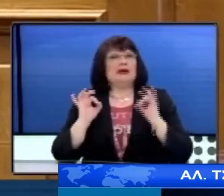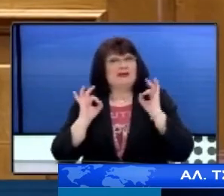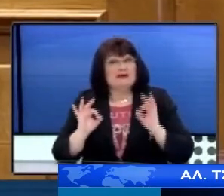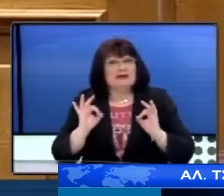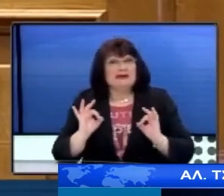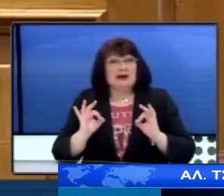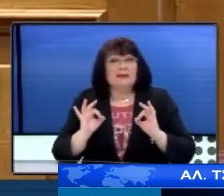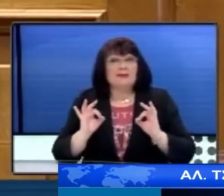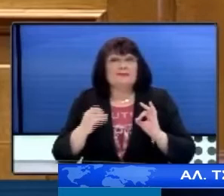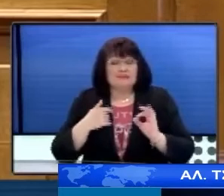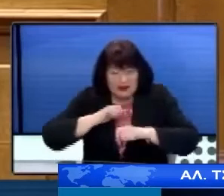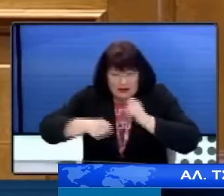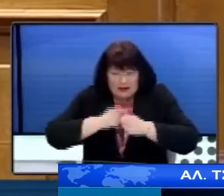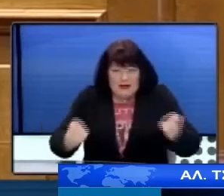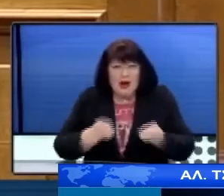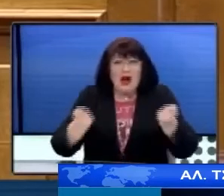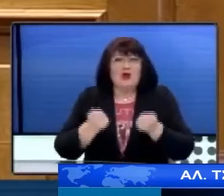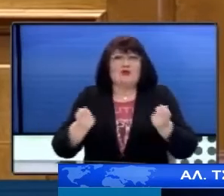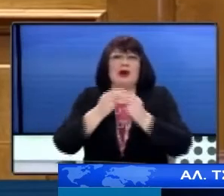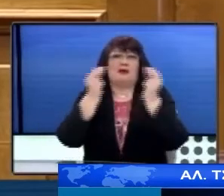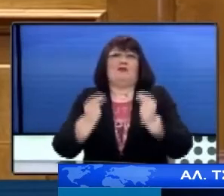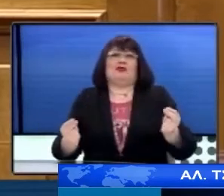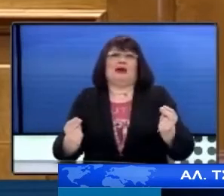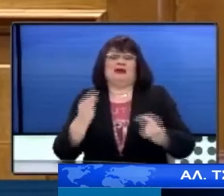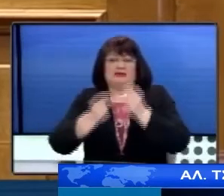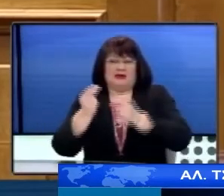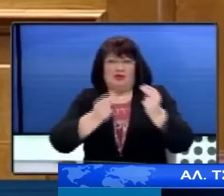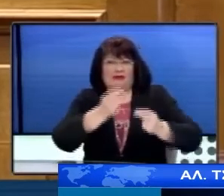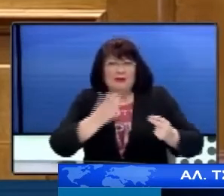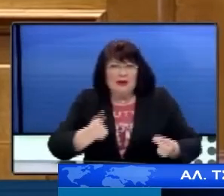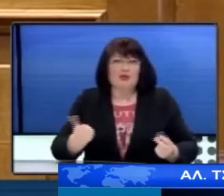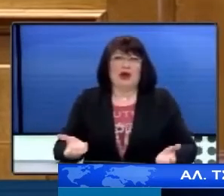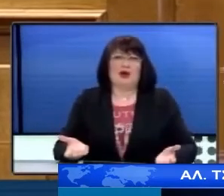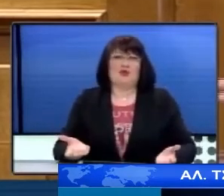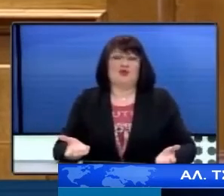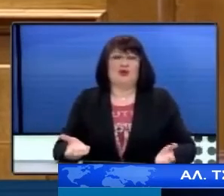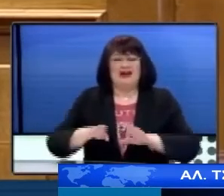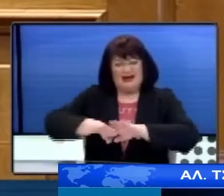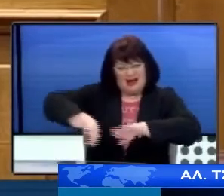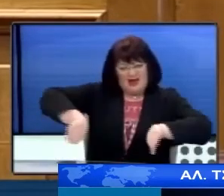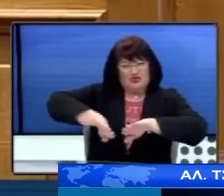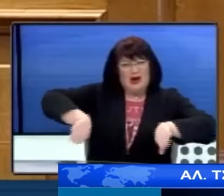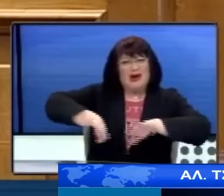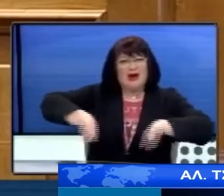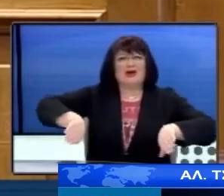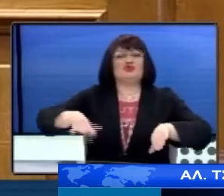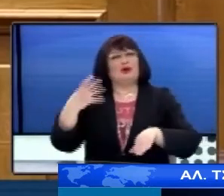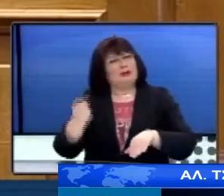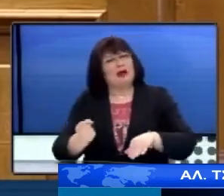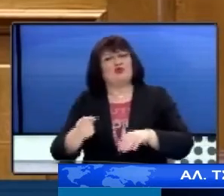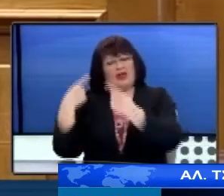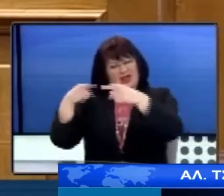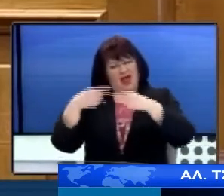βεβαίως να δράσουμε συντονισμένα και αποτελεσματικά στα προβλήματά τους. Να παραμερίσουμε, αν θέλετε, ακόμα και